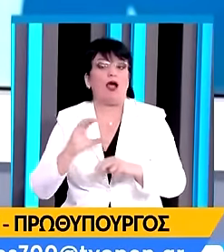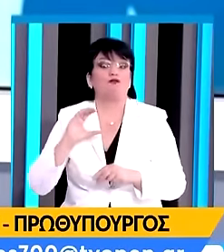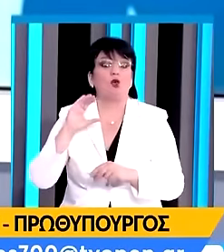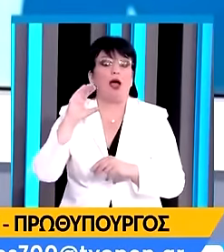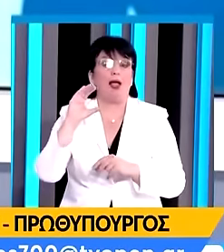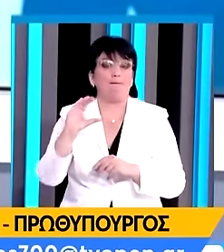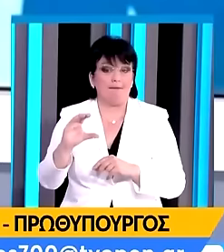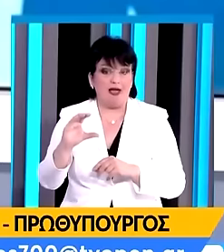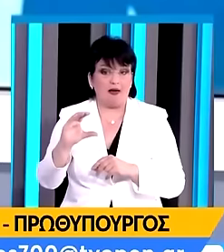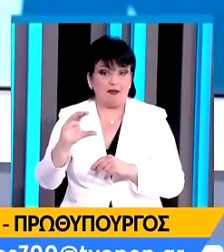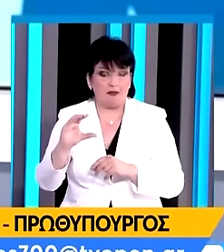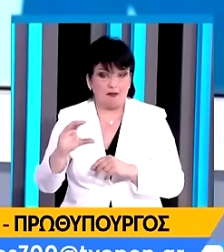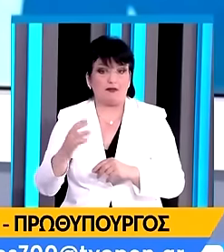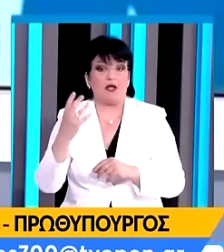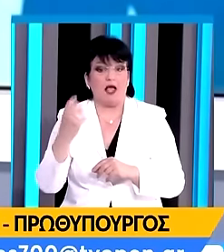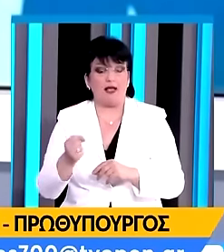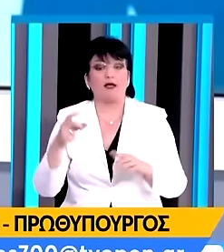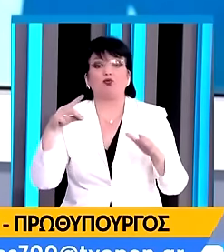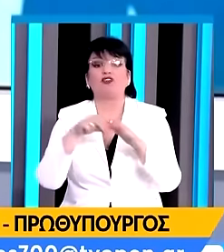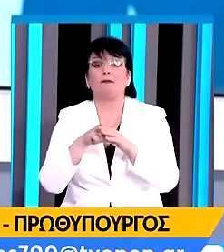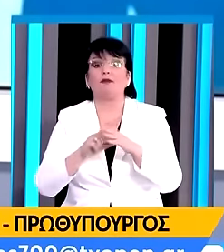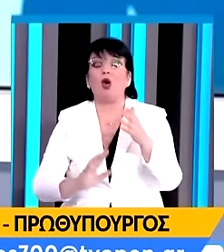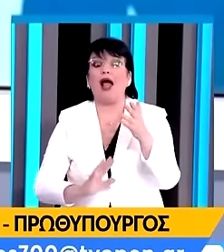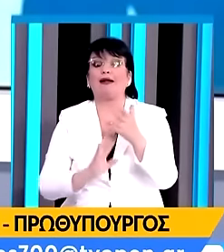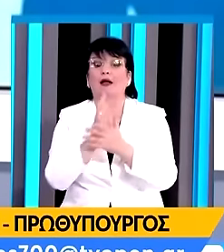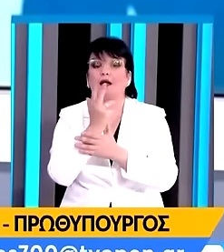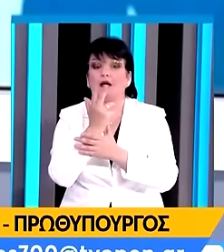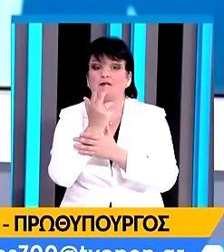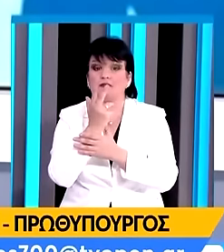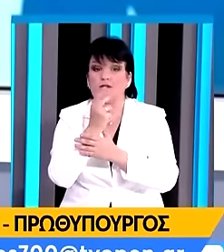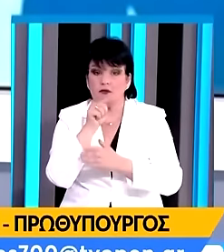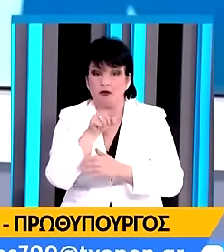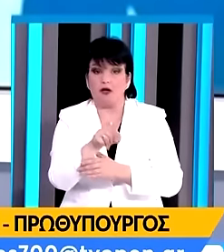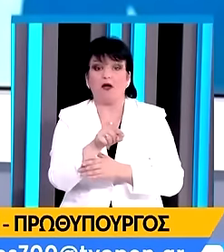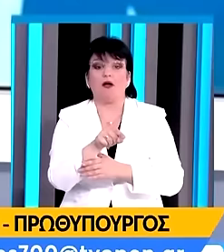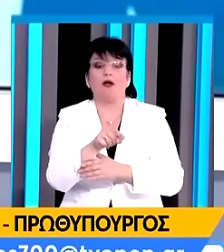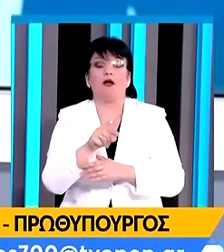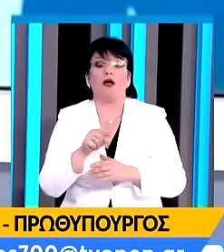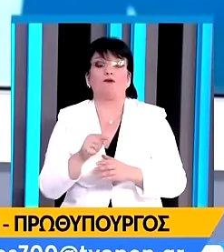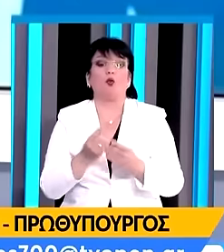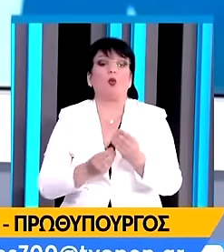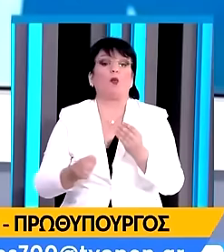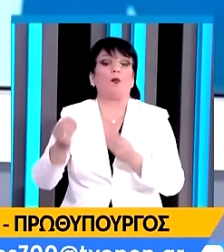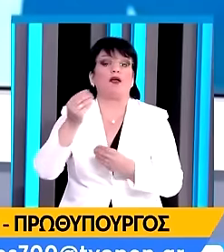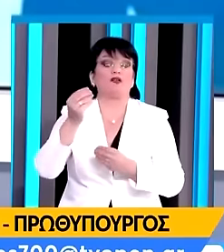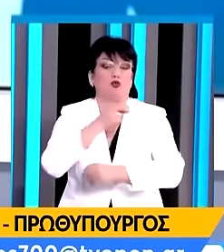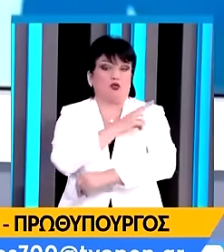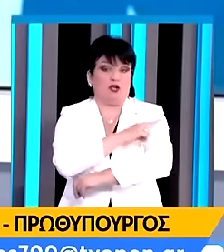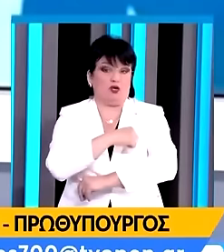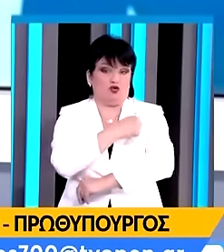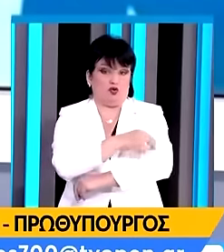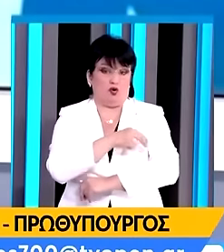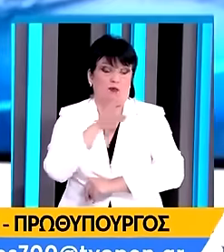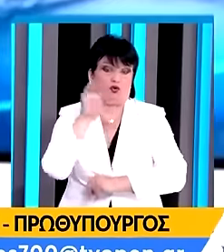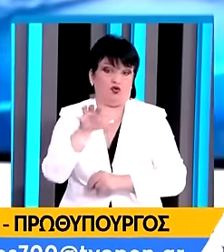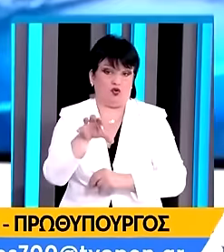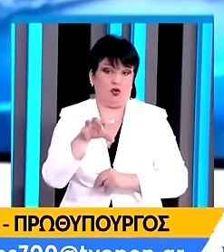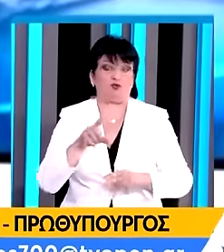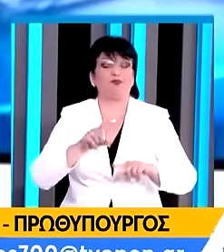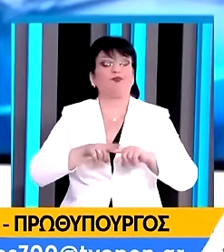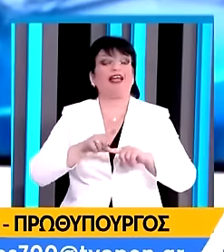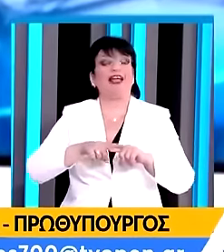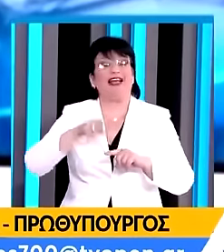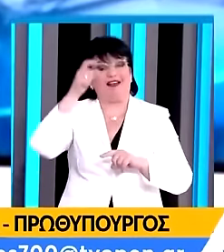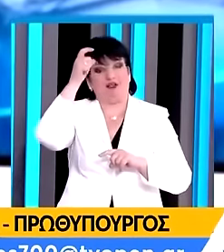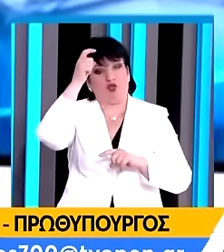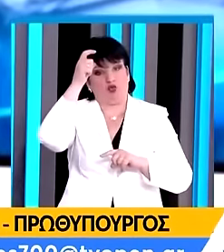γίνεται από το Ταμείο Ανάκαμψης, και αυτή θα είναι η εικόνα στα τμήματα επειγόντων περιστατικών στα περισσότερα νοσοκομεία της χώρας. Λοιπόν, ελληνοτουρκικά,